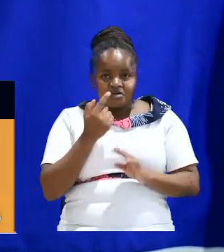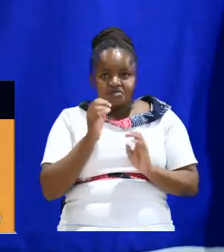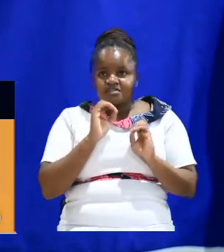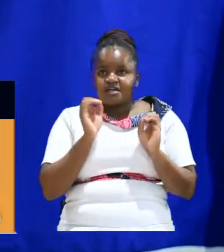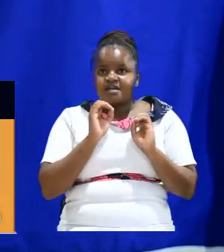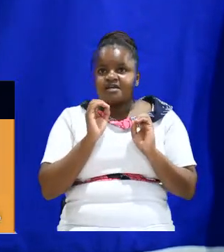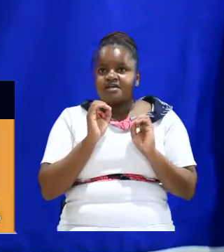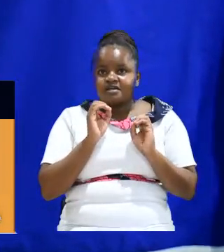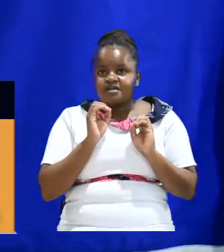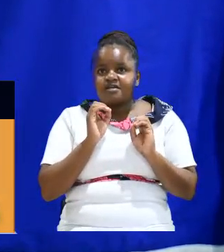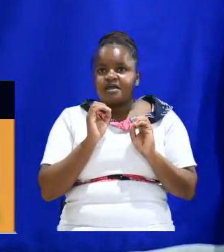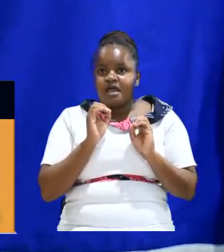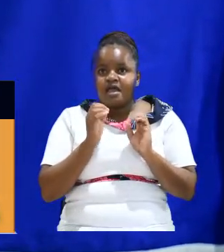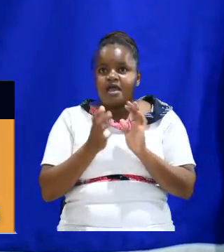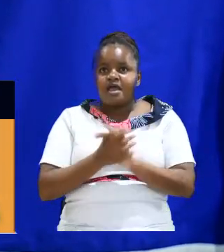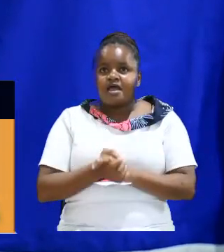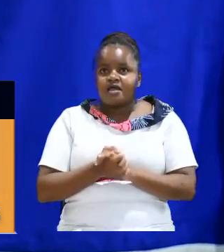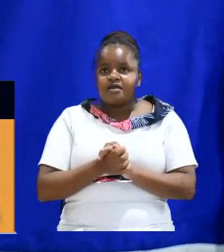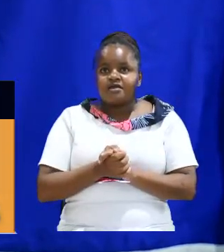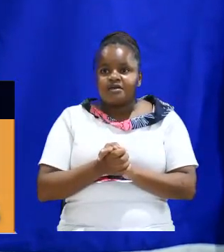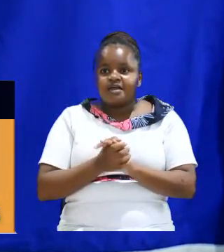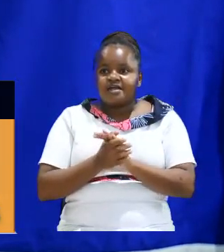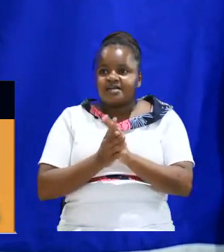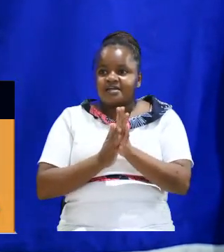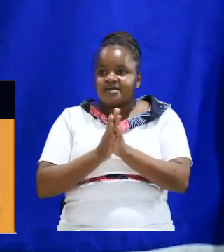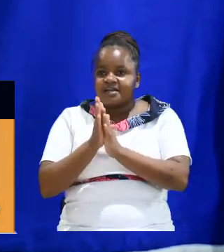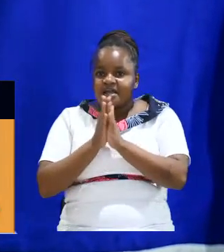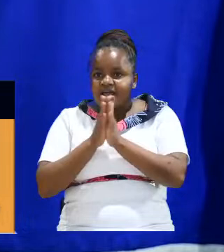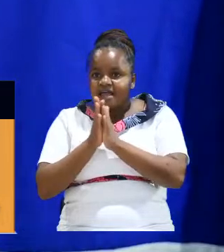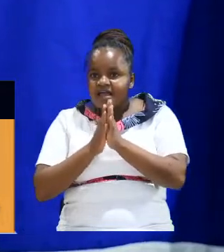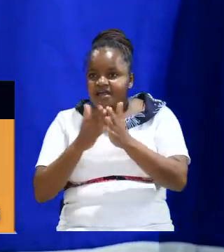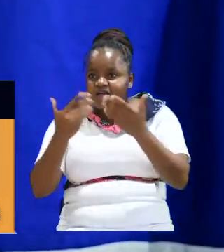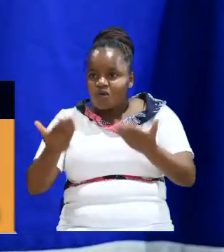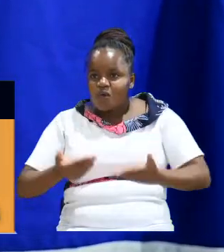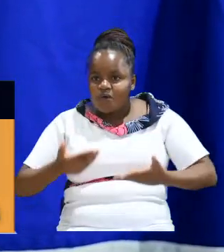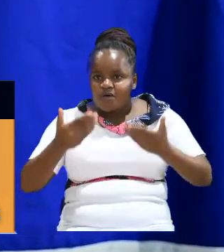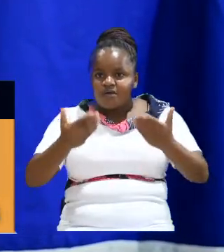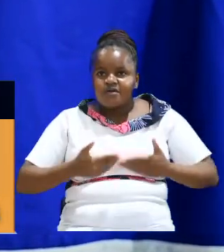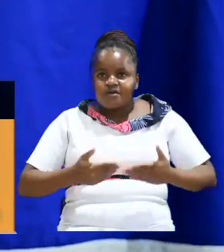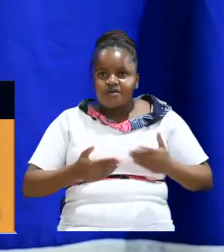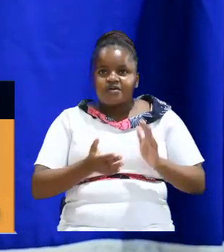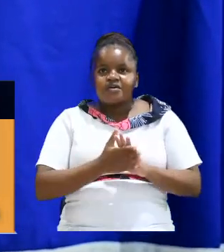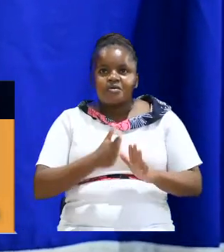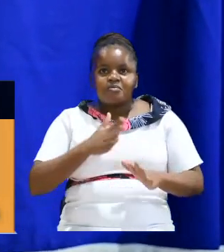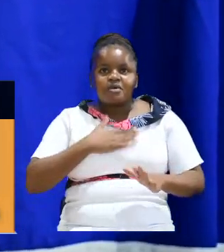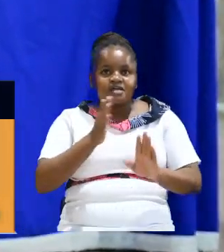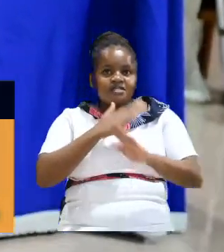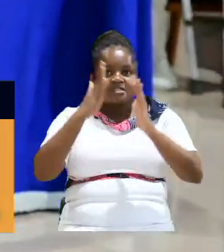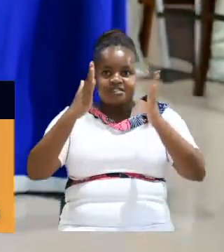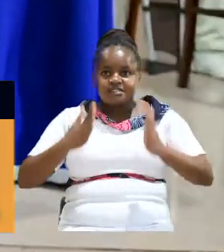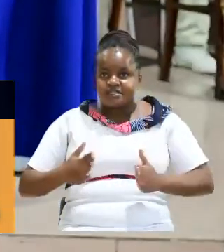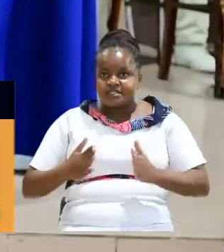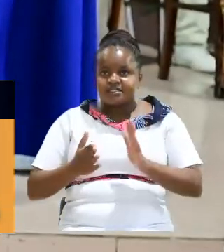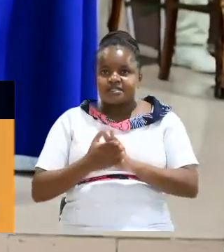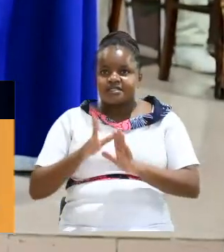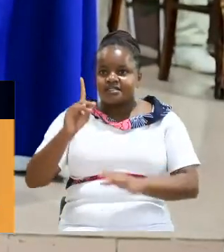So, fanyeni hivi mkono, msaidie welcome my fellow singer,